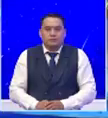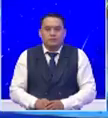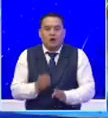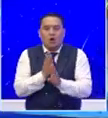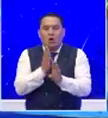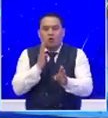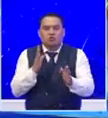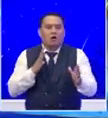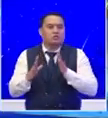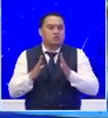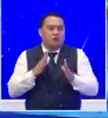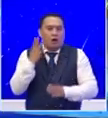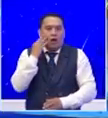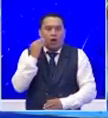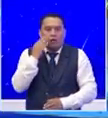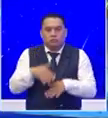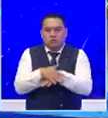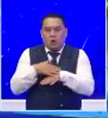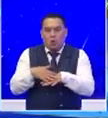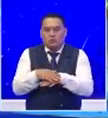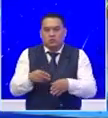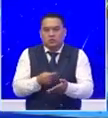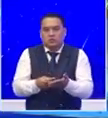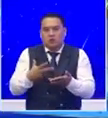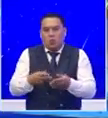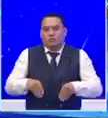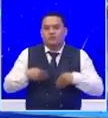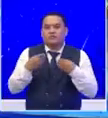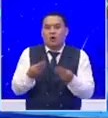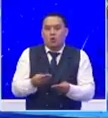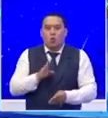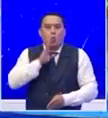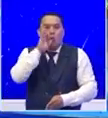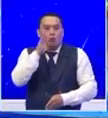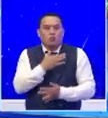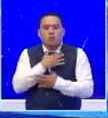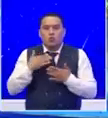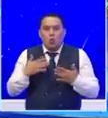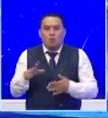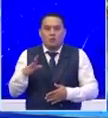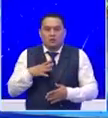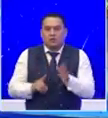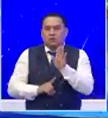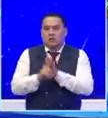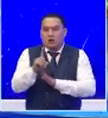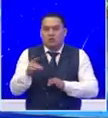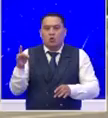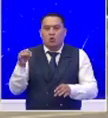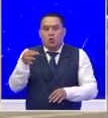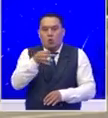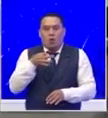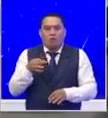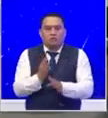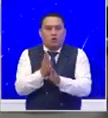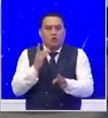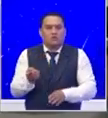Очереди и ажиотаж. Алматинцы массово сдают анализы на коронавирус. Утро для многих жителей города начинается не с кофе, а